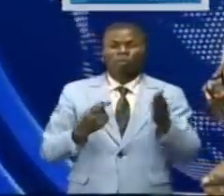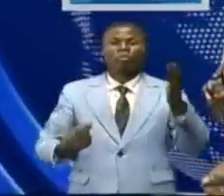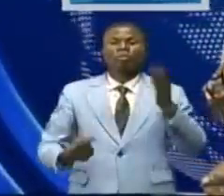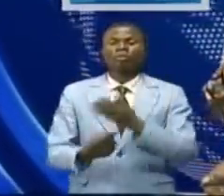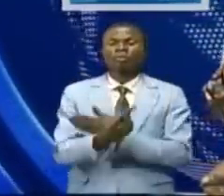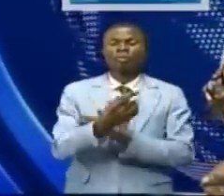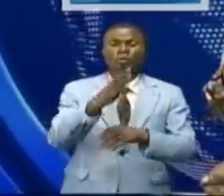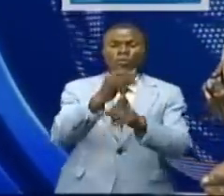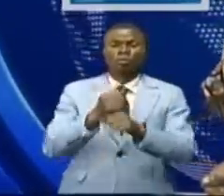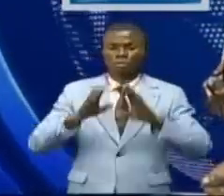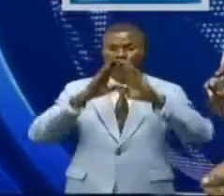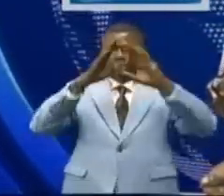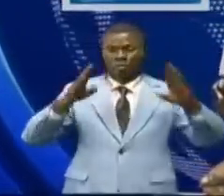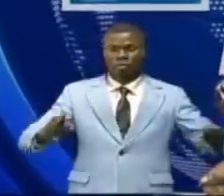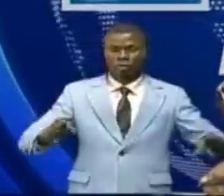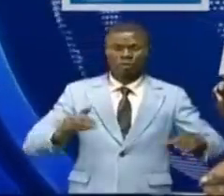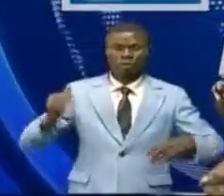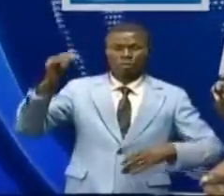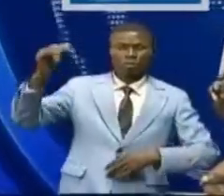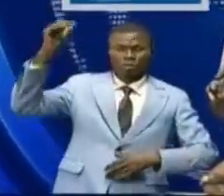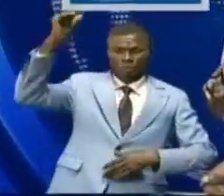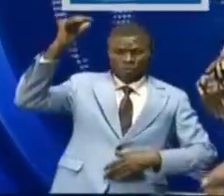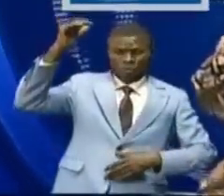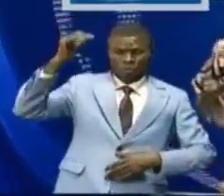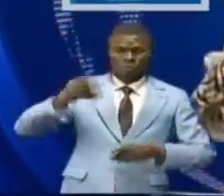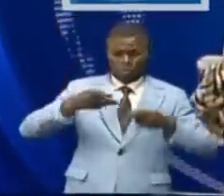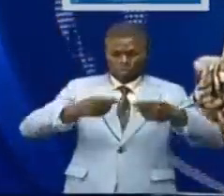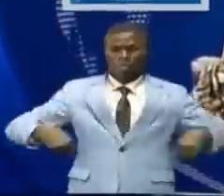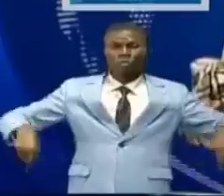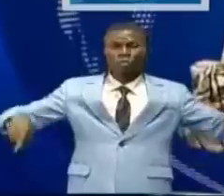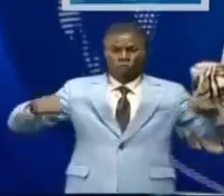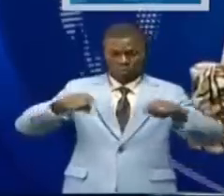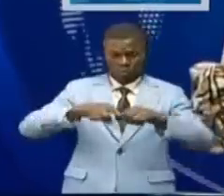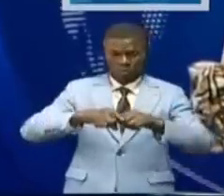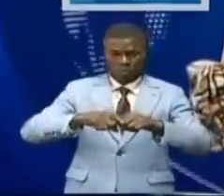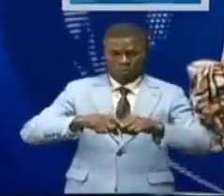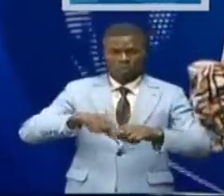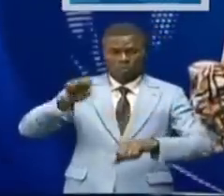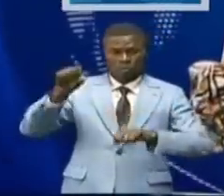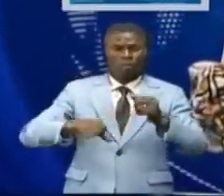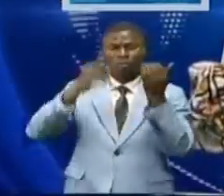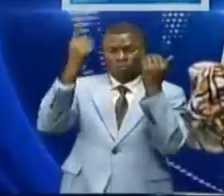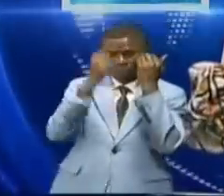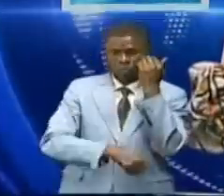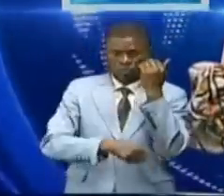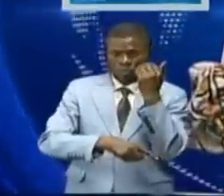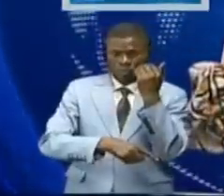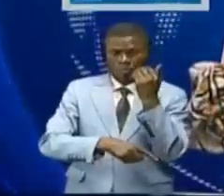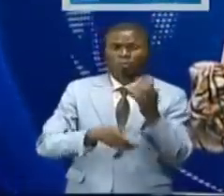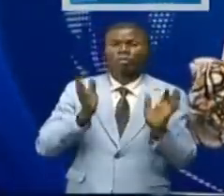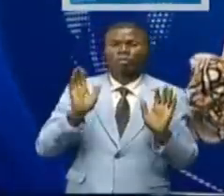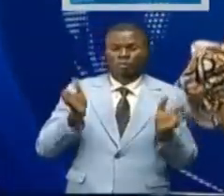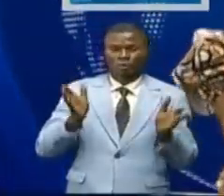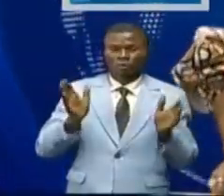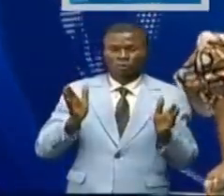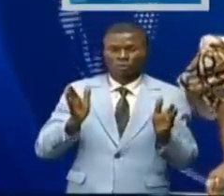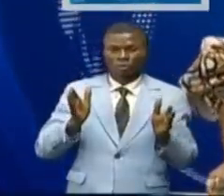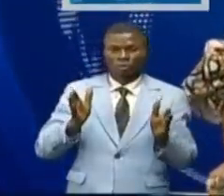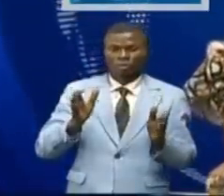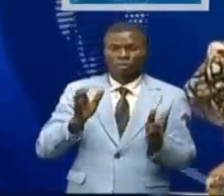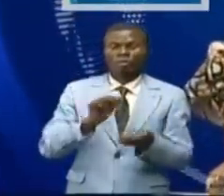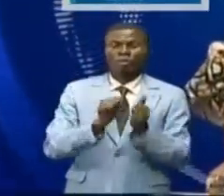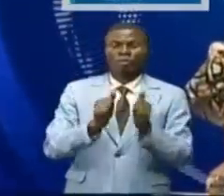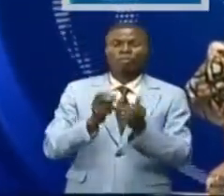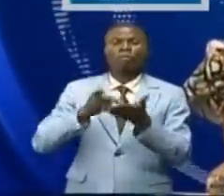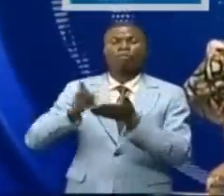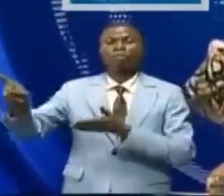acquisition d'immeubles et ou de concessions concernées sera frappée de nullité et les éventuels